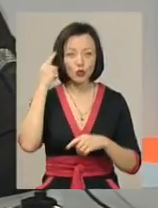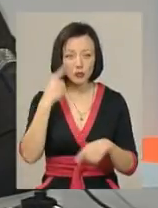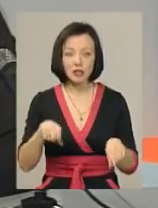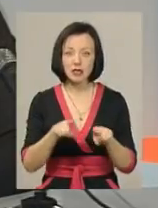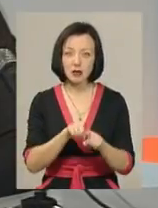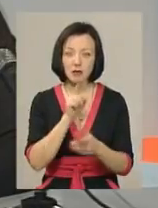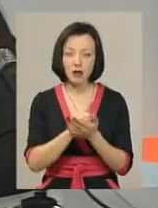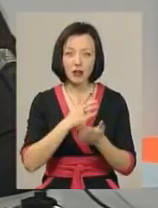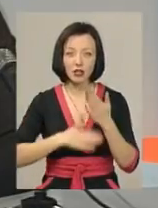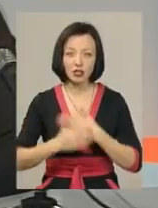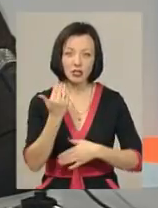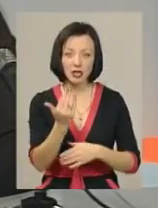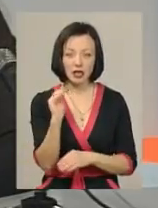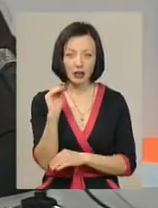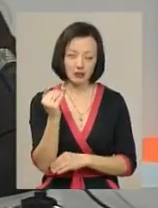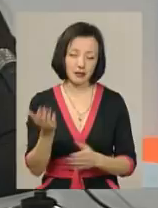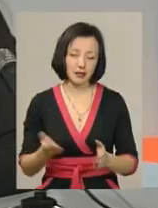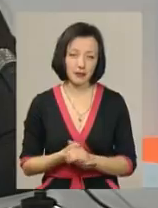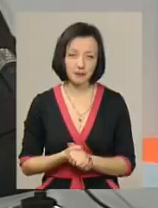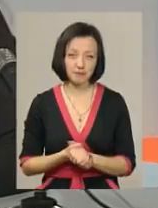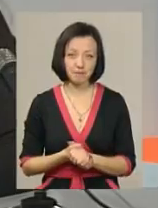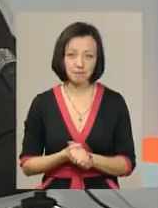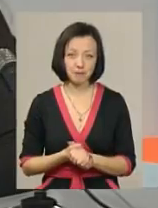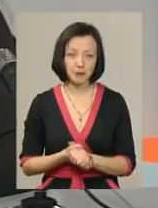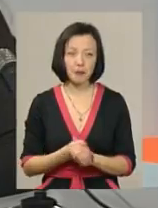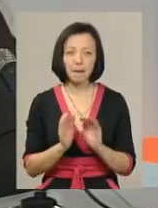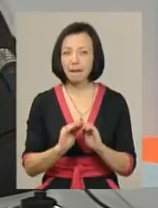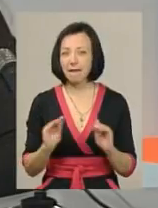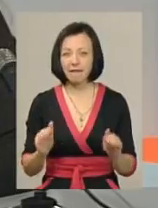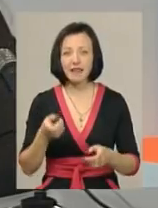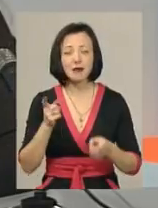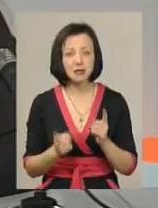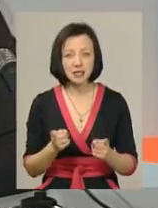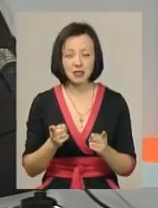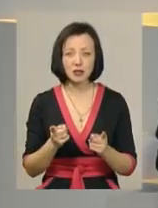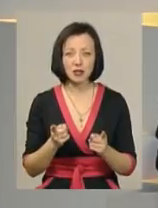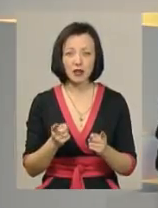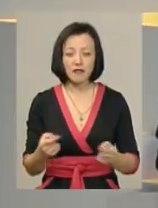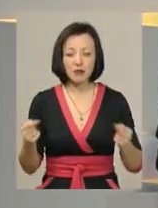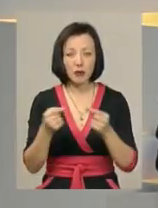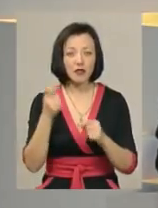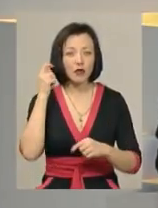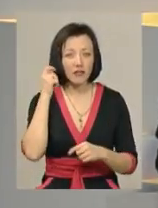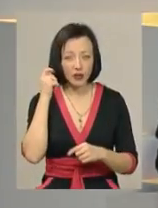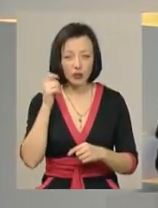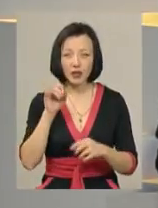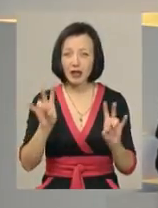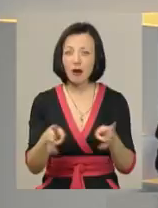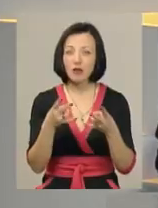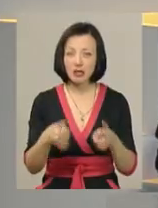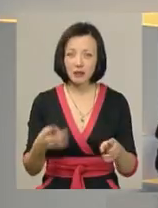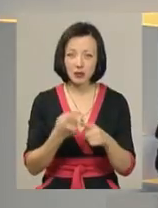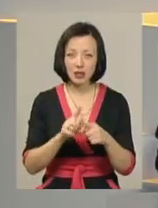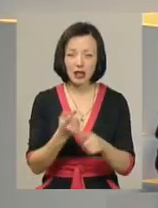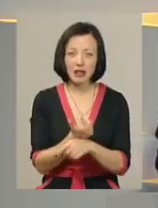що так само має тішитись їхня дитина а дітям дійсно по відповідно до їхнього віку і не потрібна